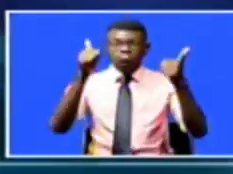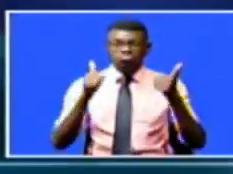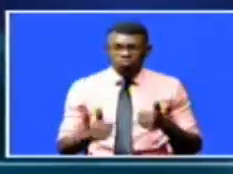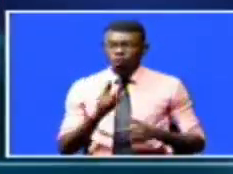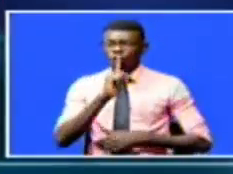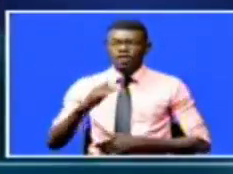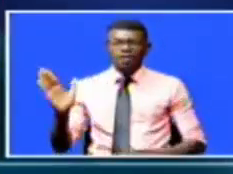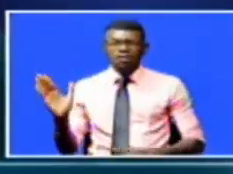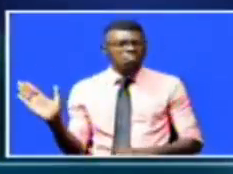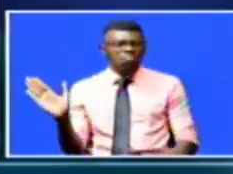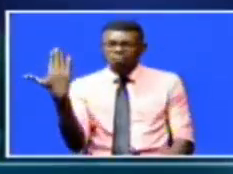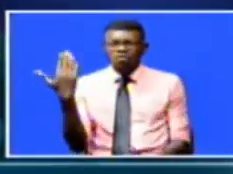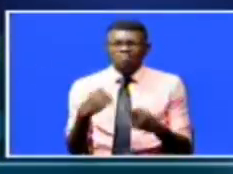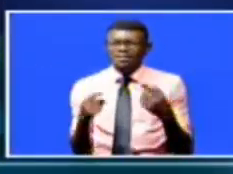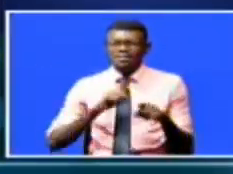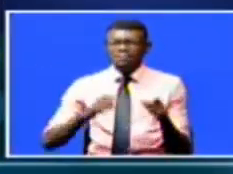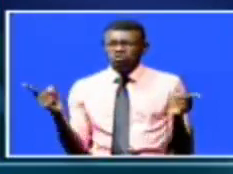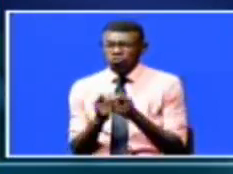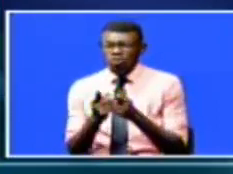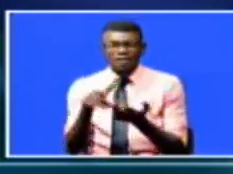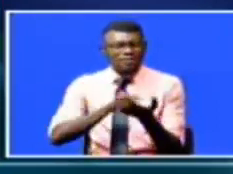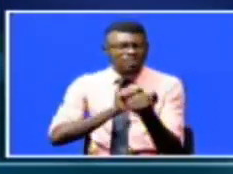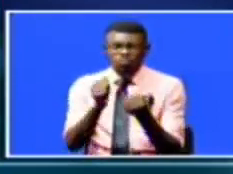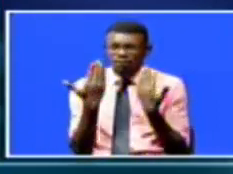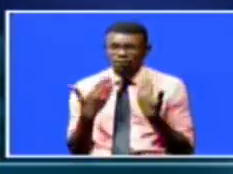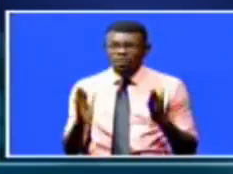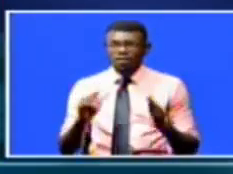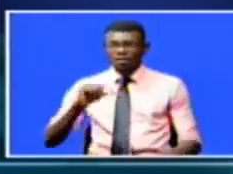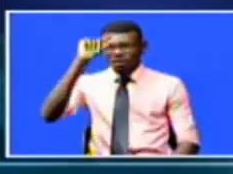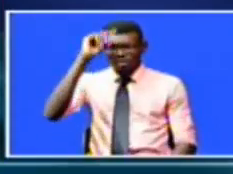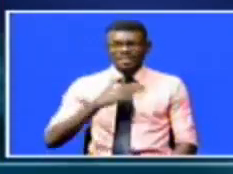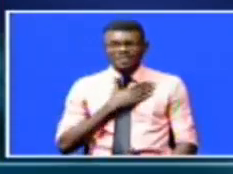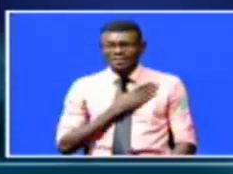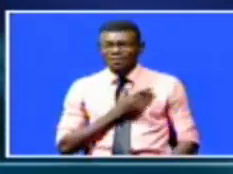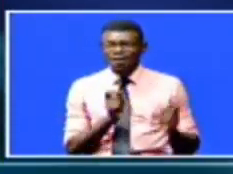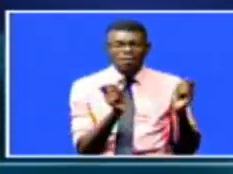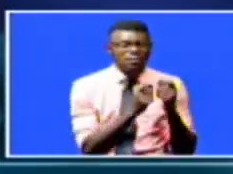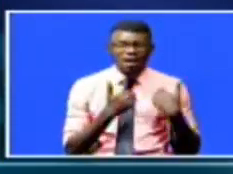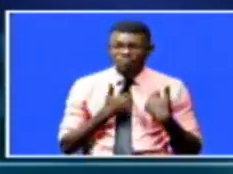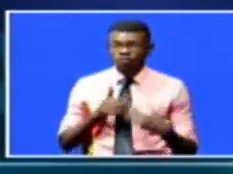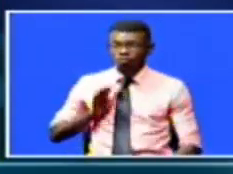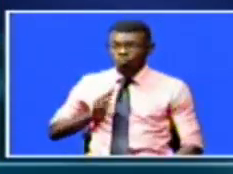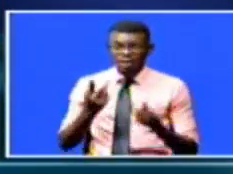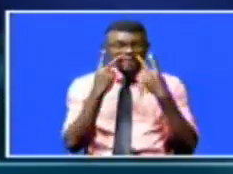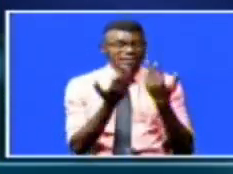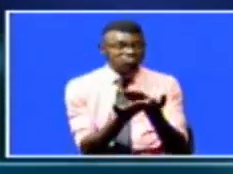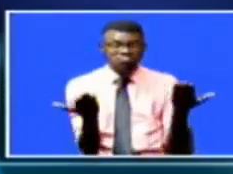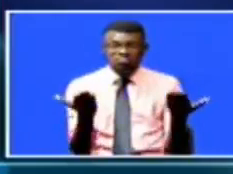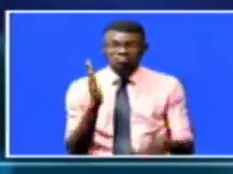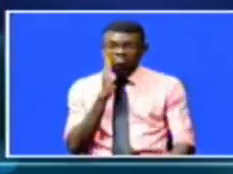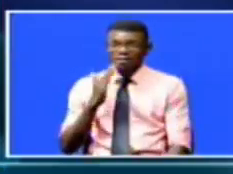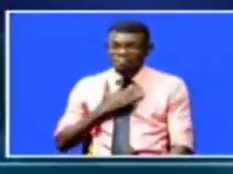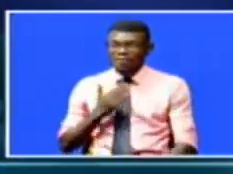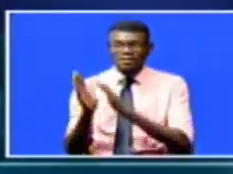najifunika mabati wakishabomoa, tafadhali serikali tunaumia, mumeona diwa madhe wetu. Hebu niambie saka madhe yango nalala